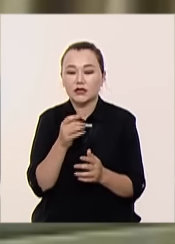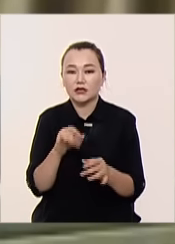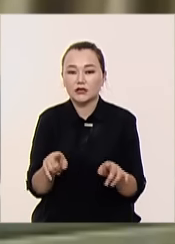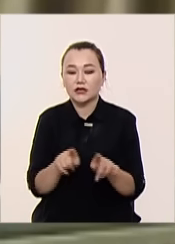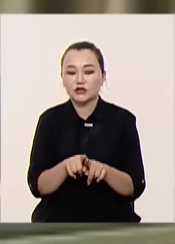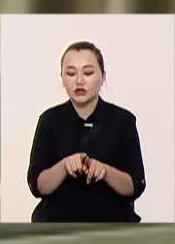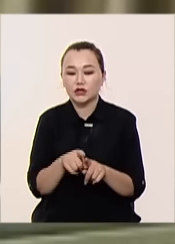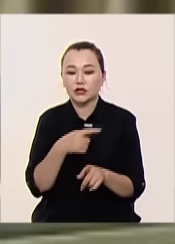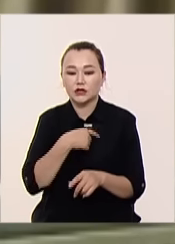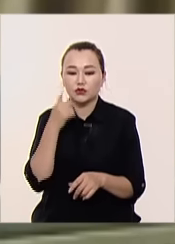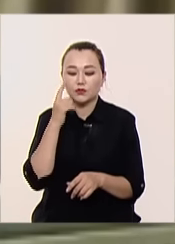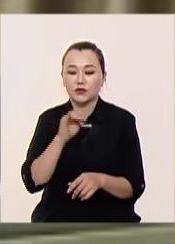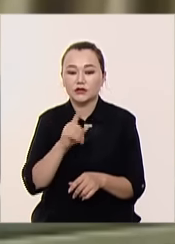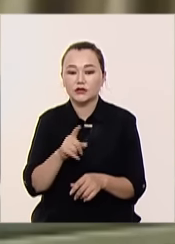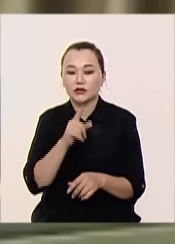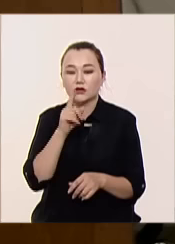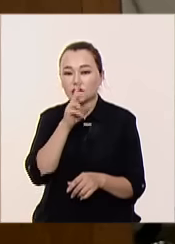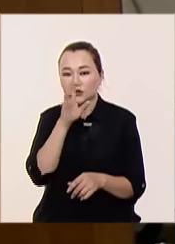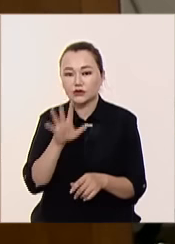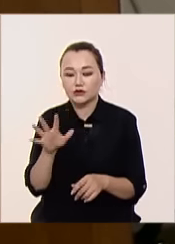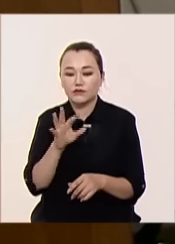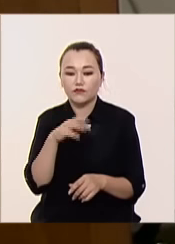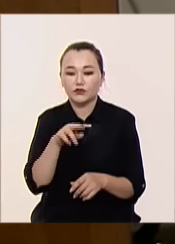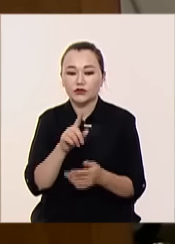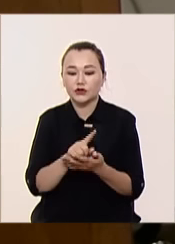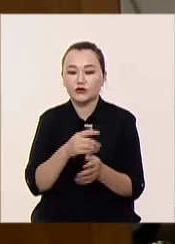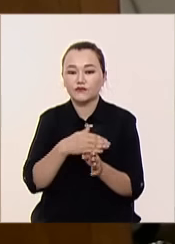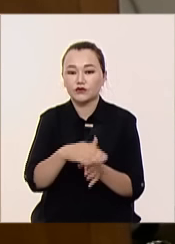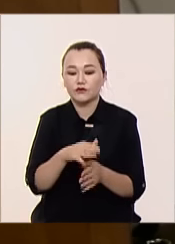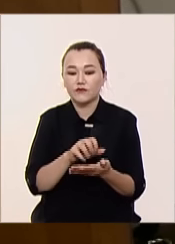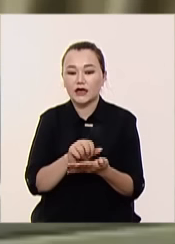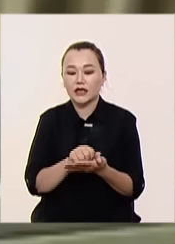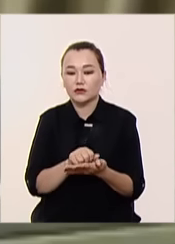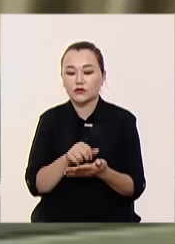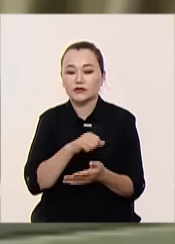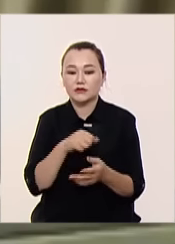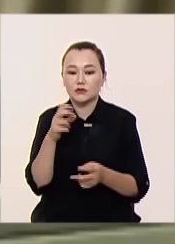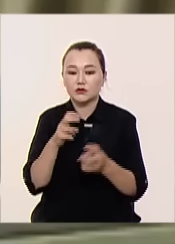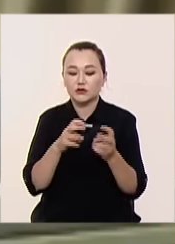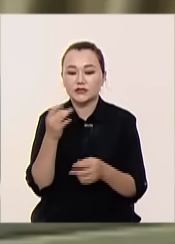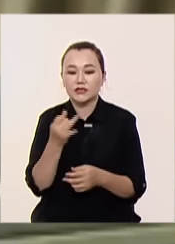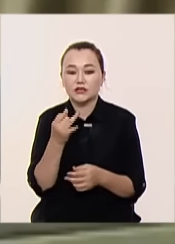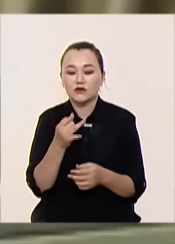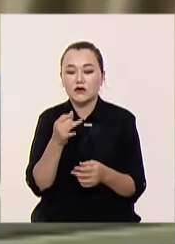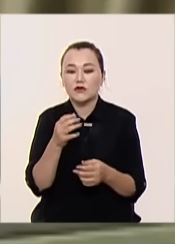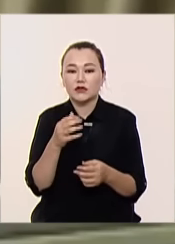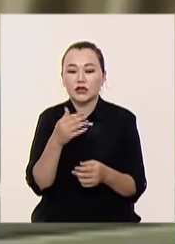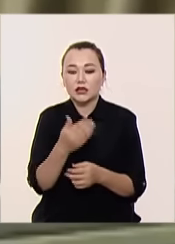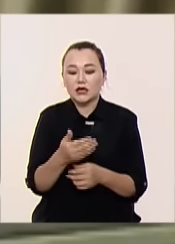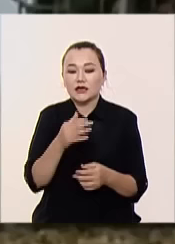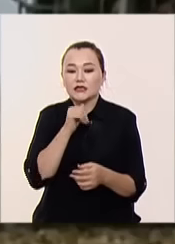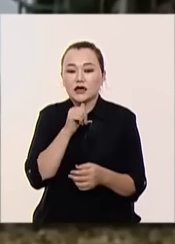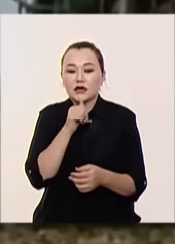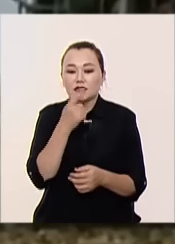также, я думаю, из государственного фонда должны выделены быть земли в аренду. Заводы сами заинтересованы в сырье, именно в сахарной